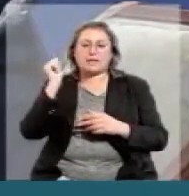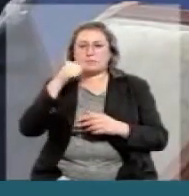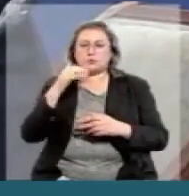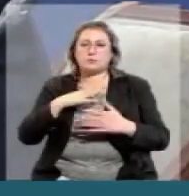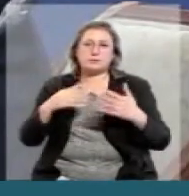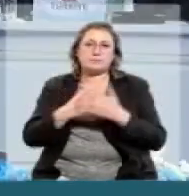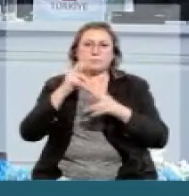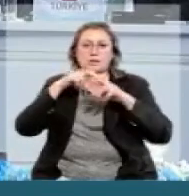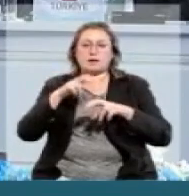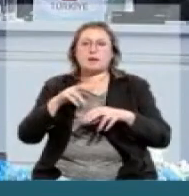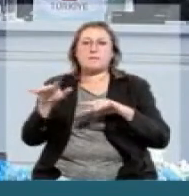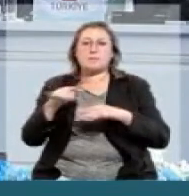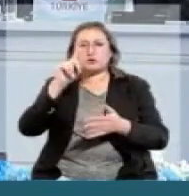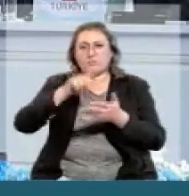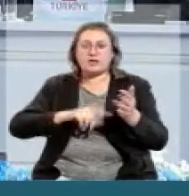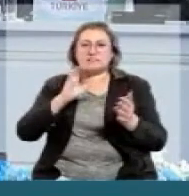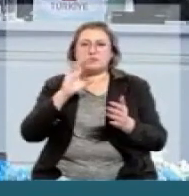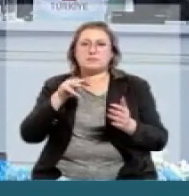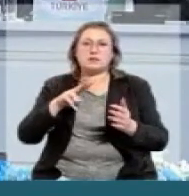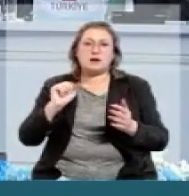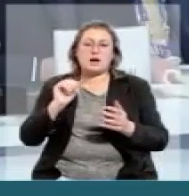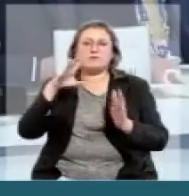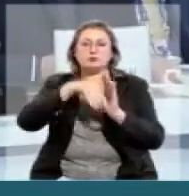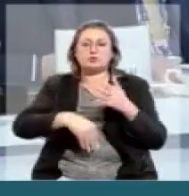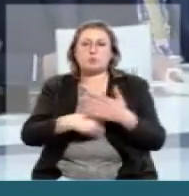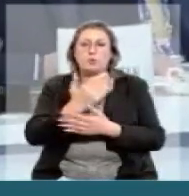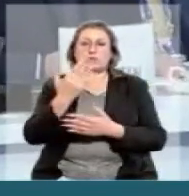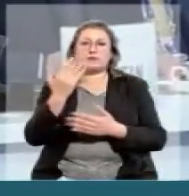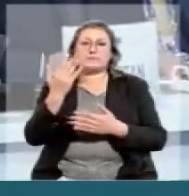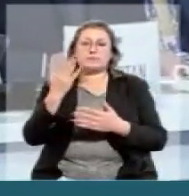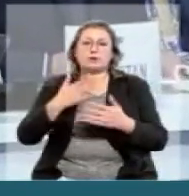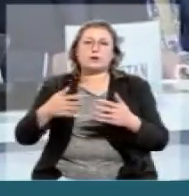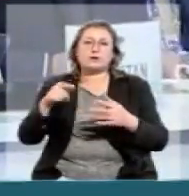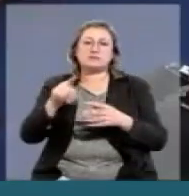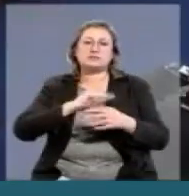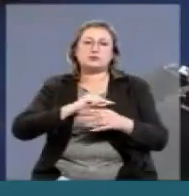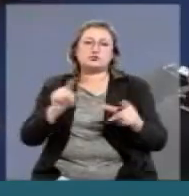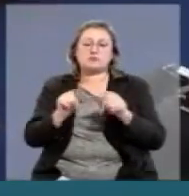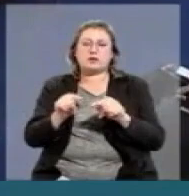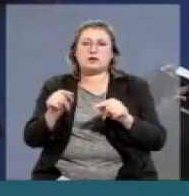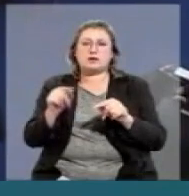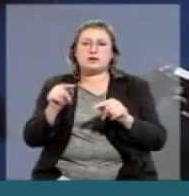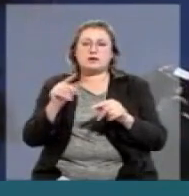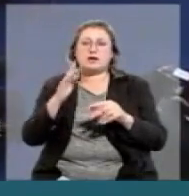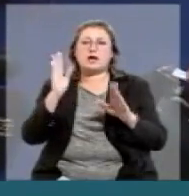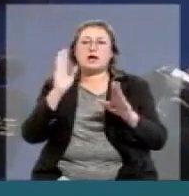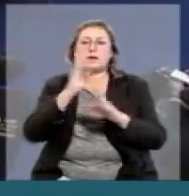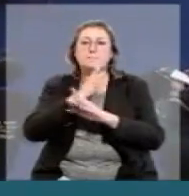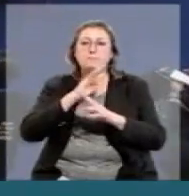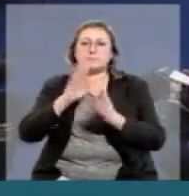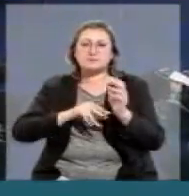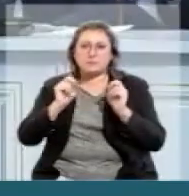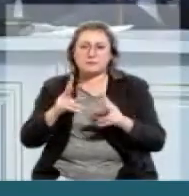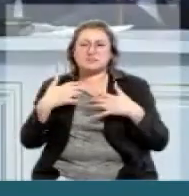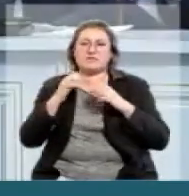был пересмотрен каталог мер доверия СВМДА, в который включены новые приоритетные области сотрудничества, такие как эпидемиологическая